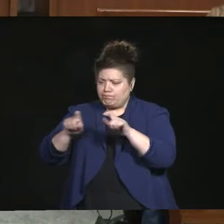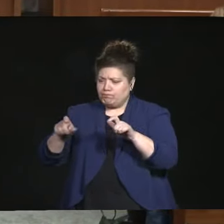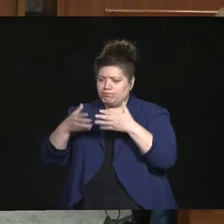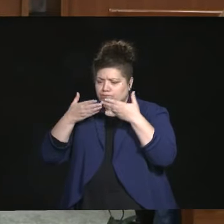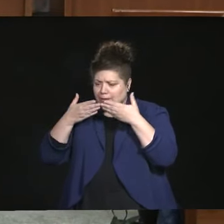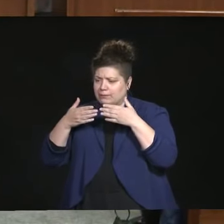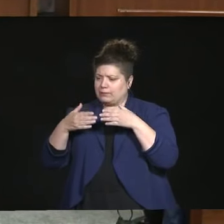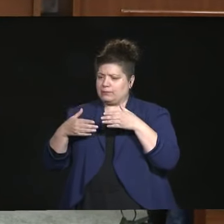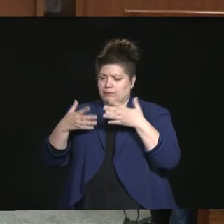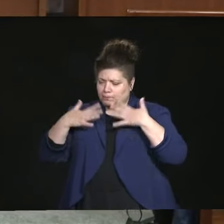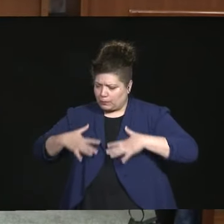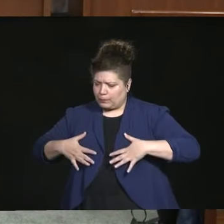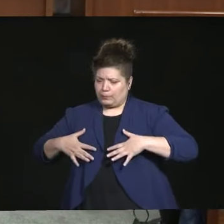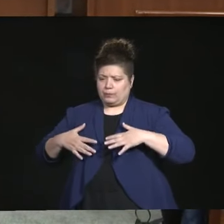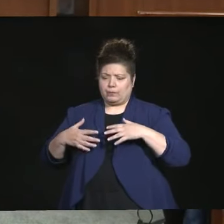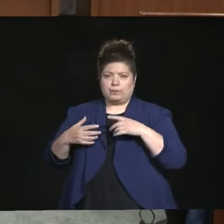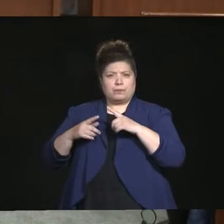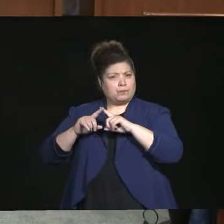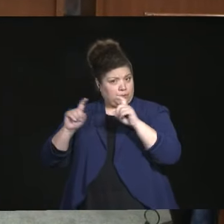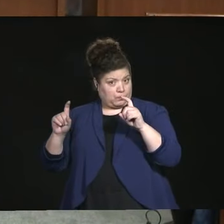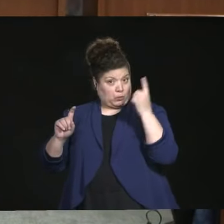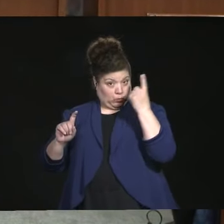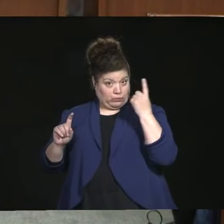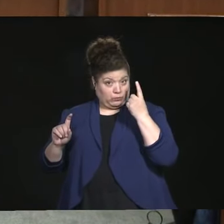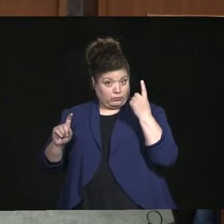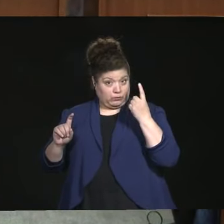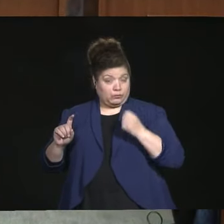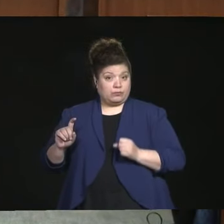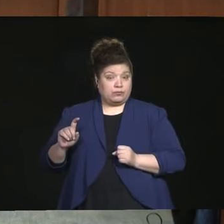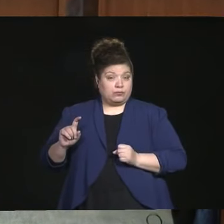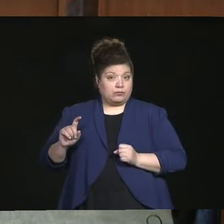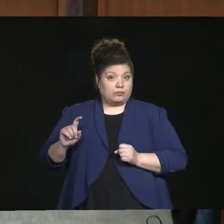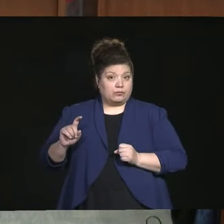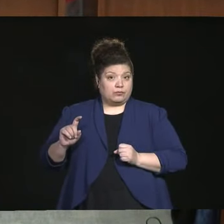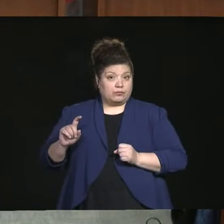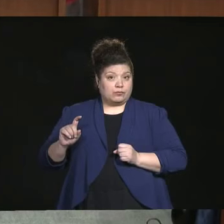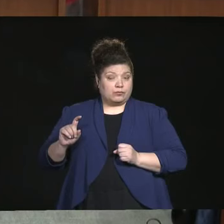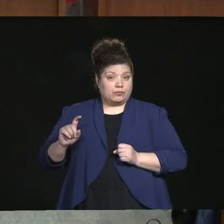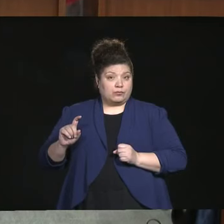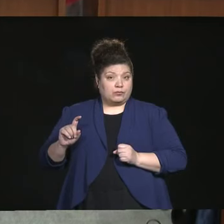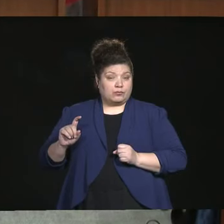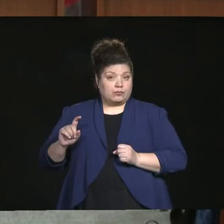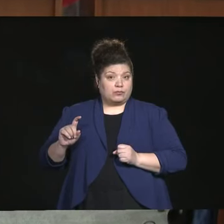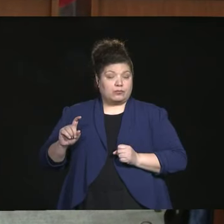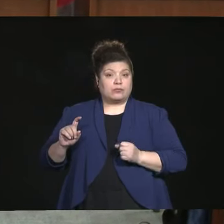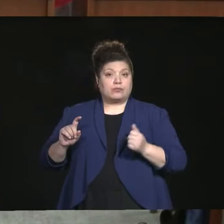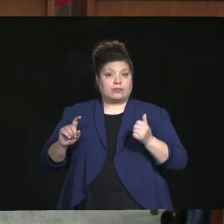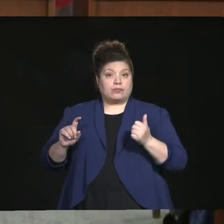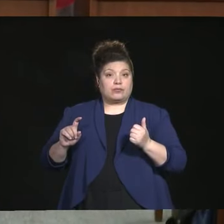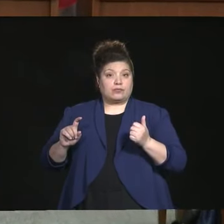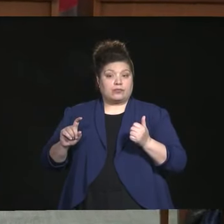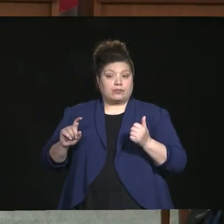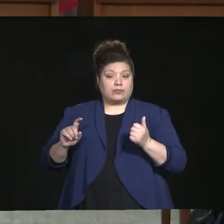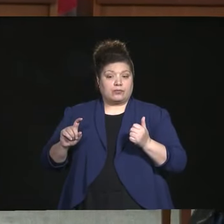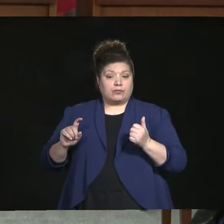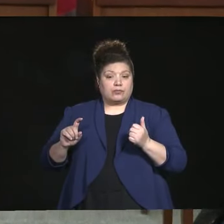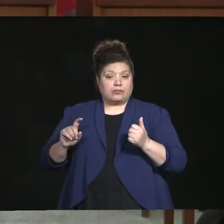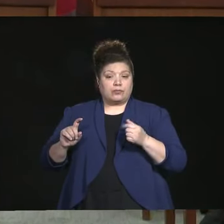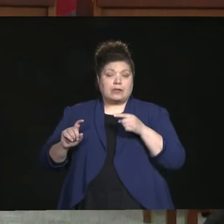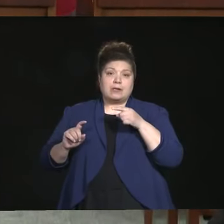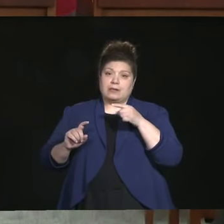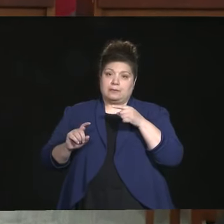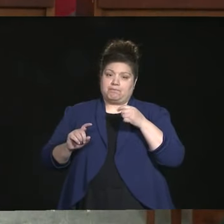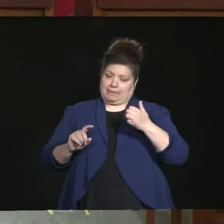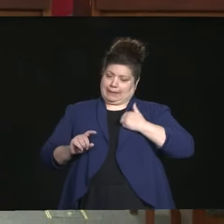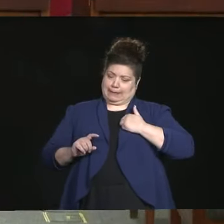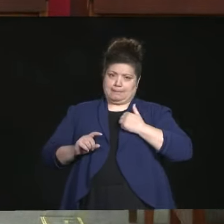certains équipements qui sont difficiles à obtenir sur le marché international, et quel est votre échéancier? Je pense